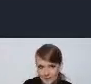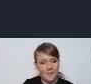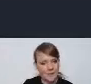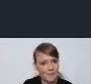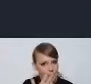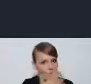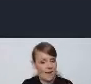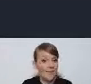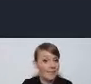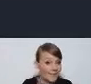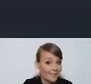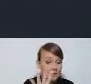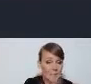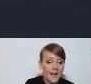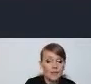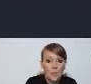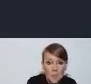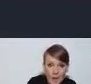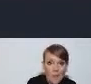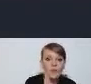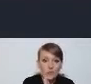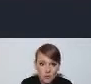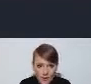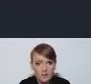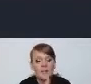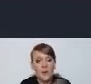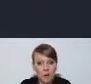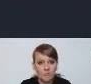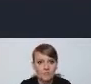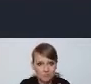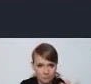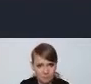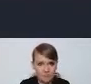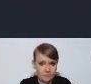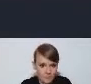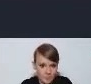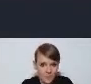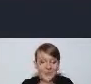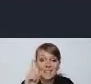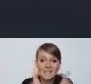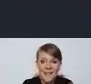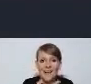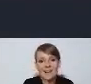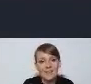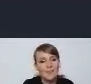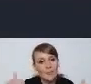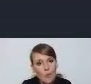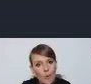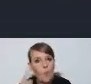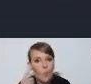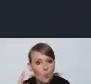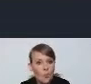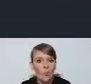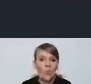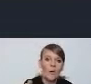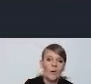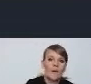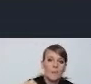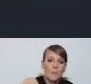miasta małe i średnie realizują przedsięwzięcia. Czasami możecie Państwo usłyszeć, szczególnie ze sfer